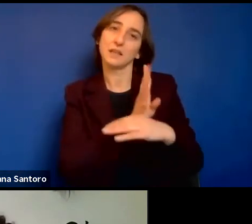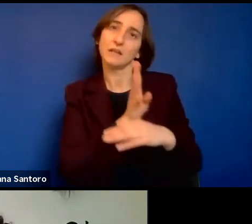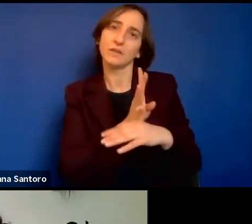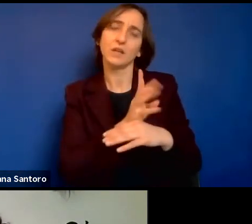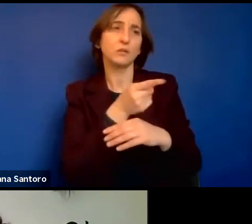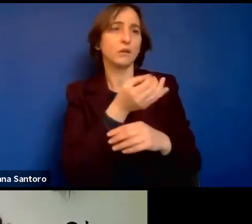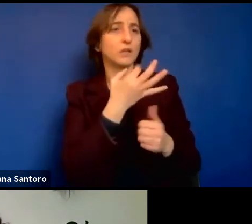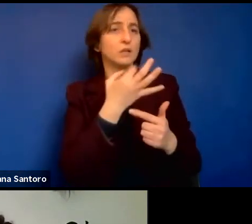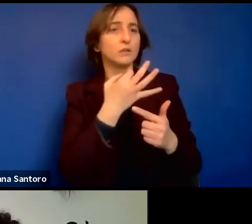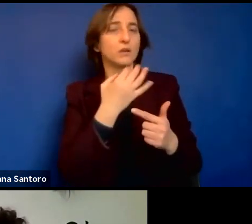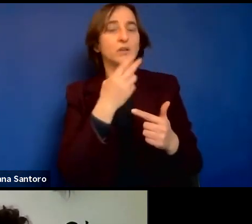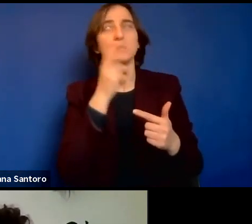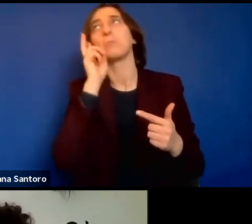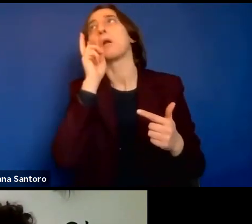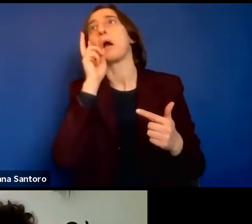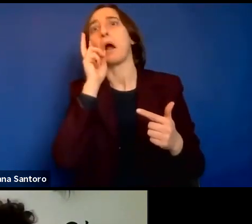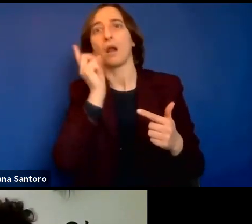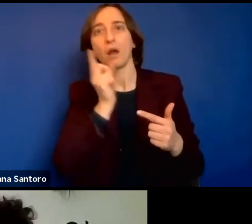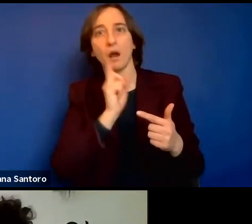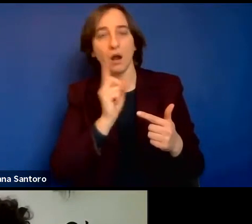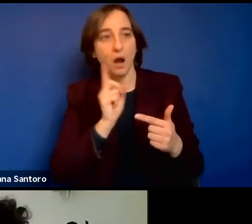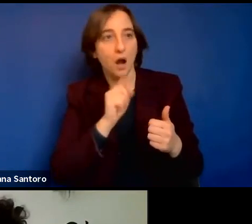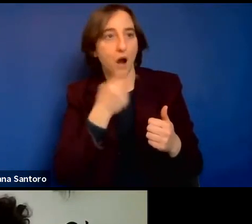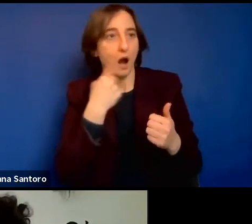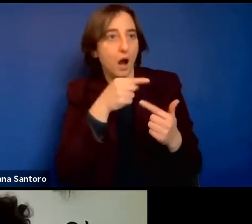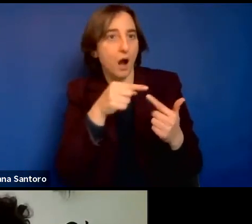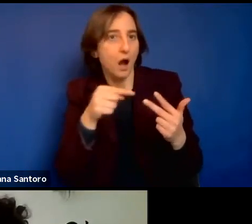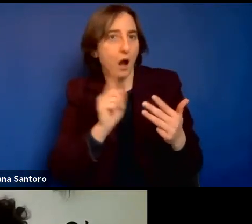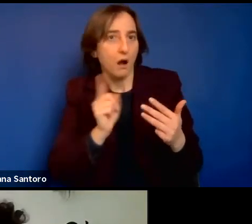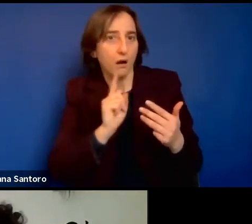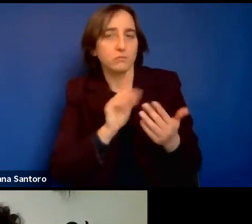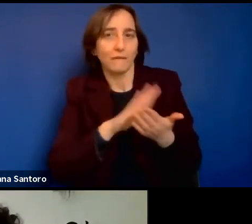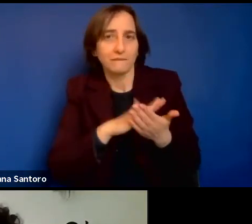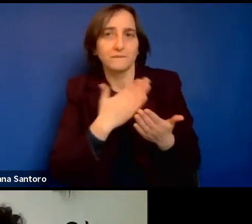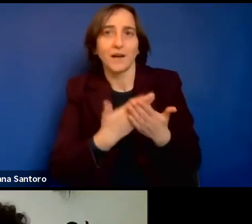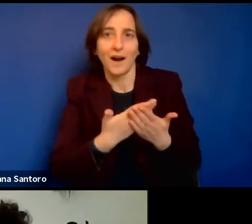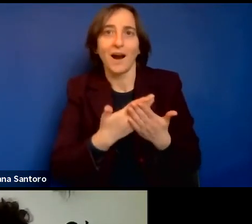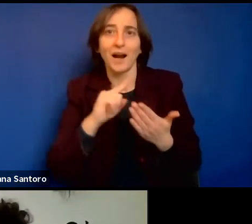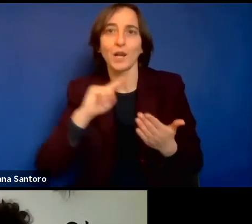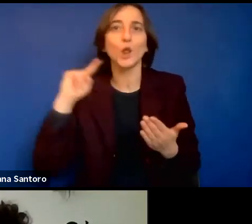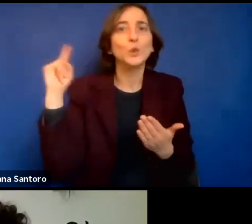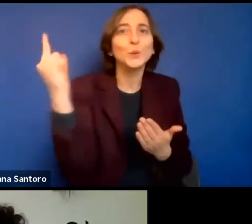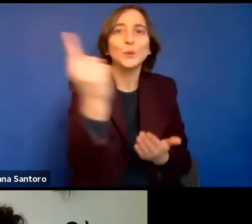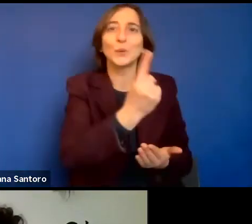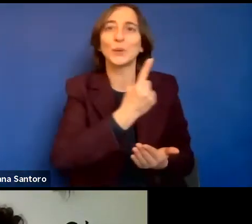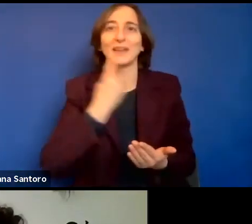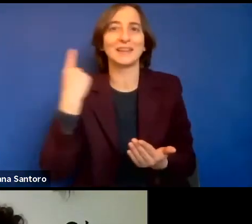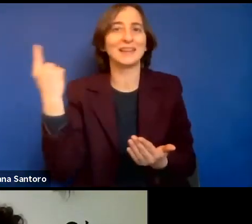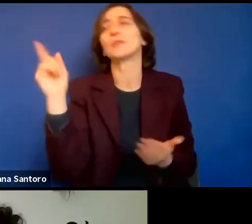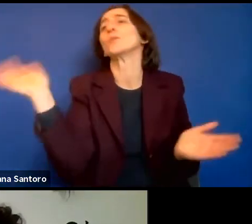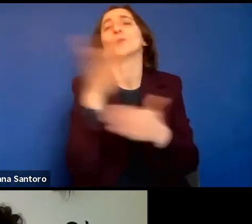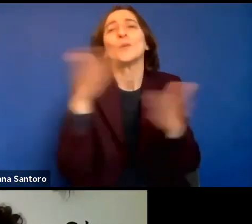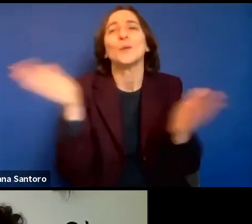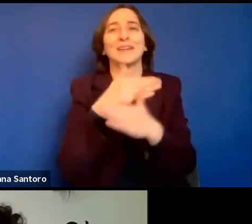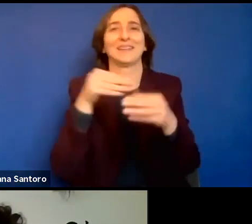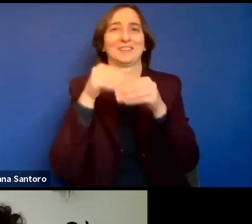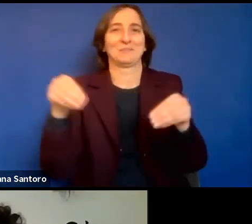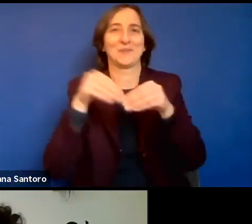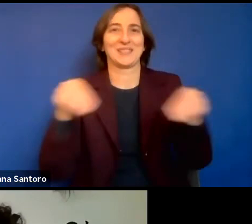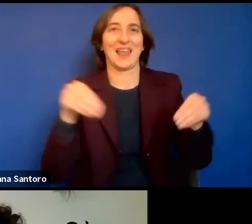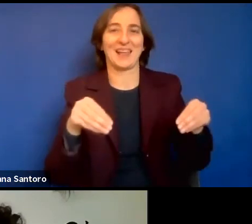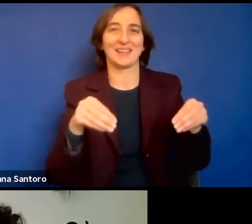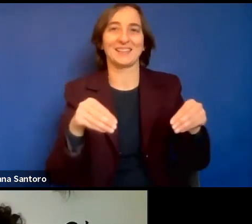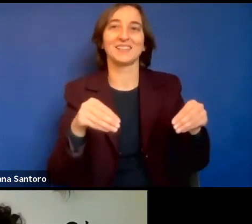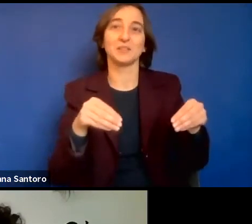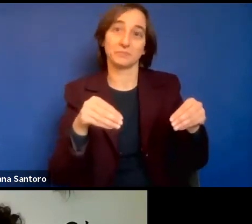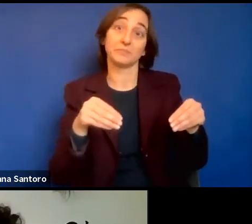banali, ci siamo resi conto che valgono quasi per tutti i musei, e soprattutto ci rendiamo conto come a volte